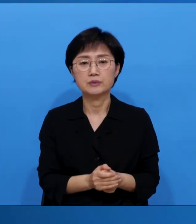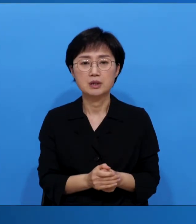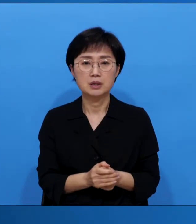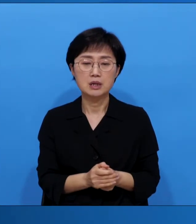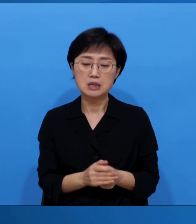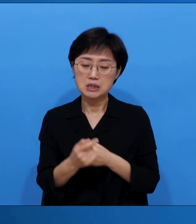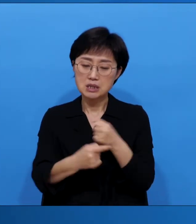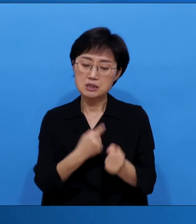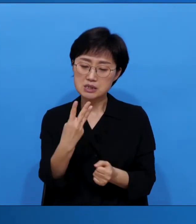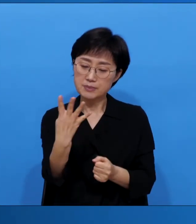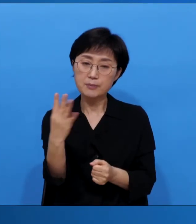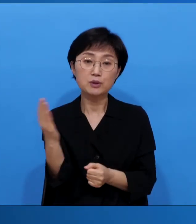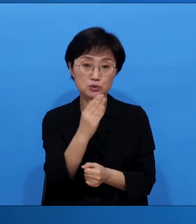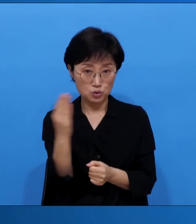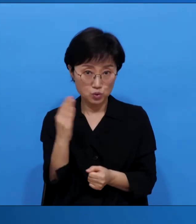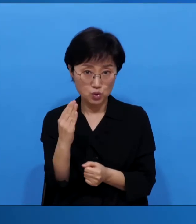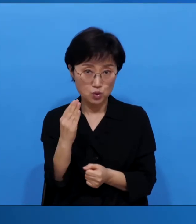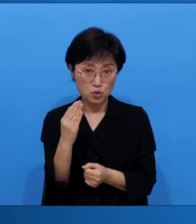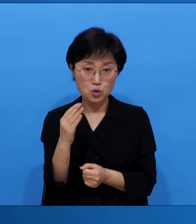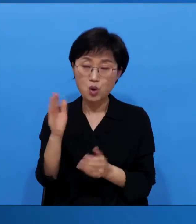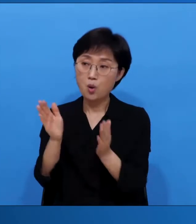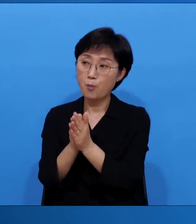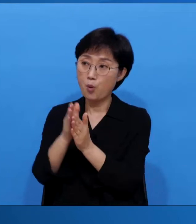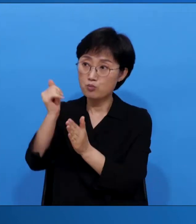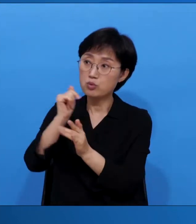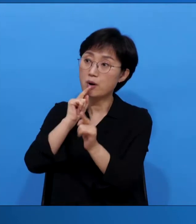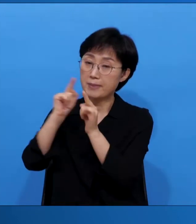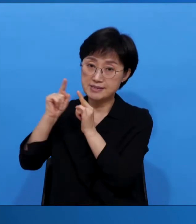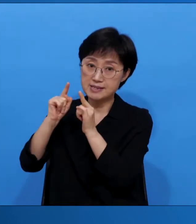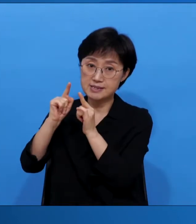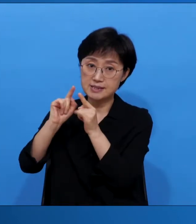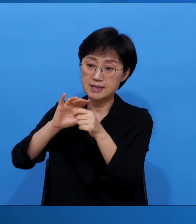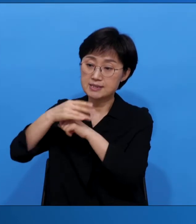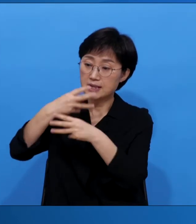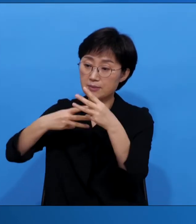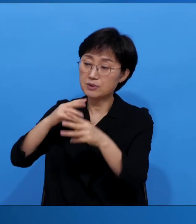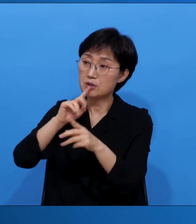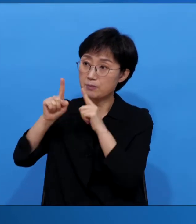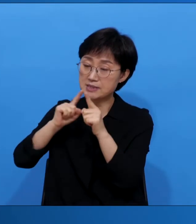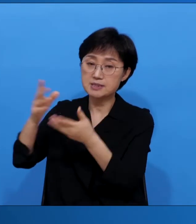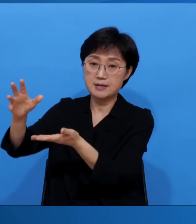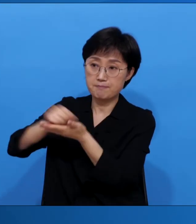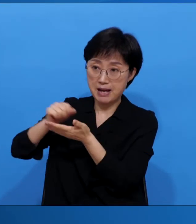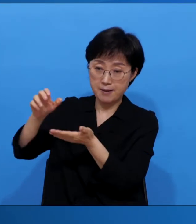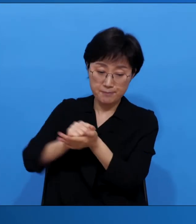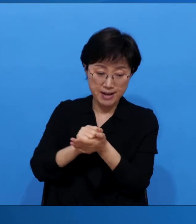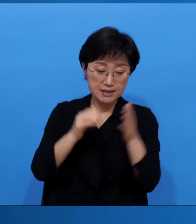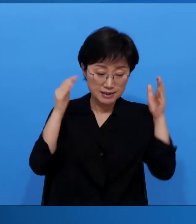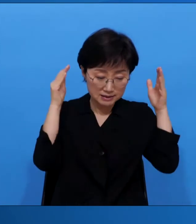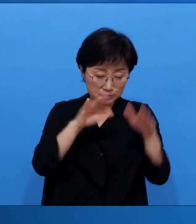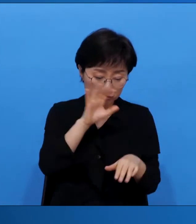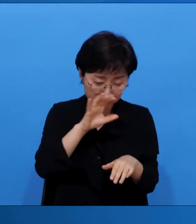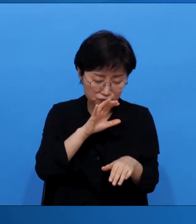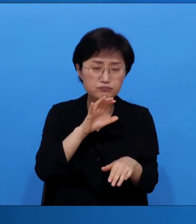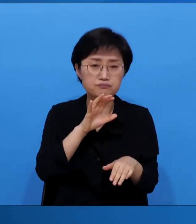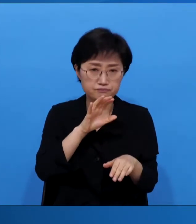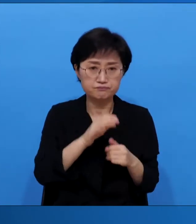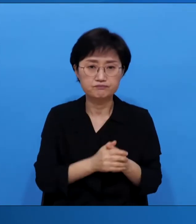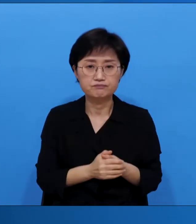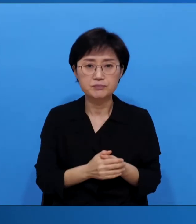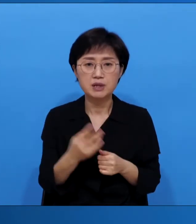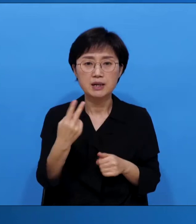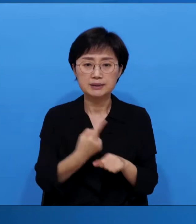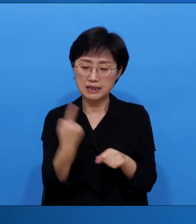4회 원단 메시지와 본부 수련회 메시지, WRC 메시지 등을 나누는 집중 시간을 가지고 2021년 랩넌트